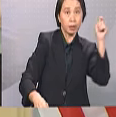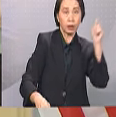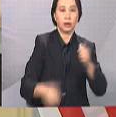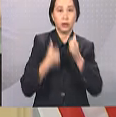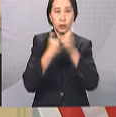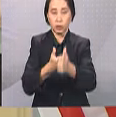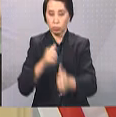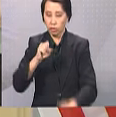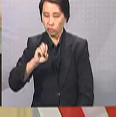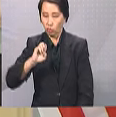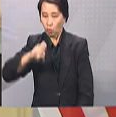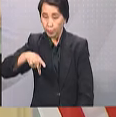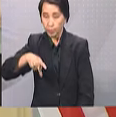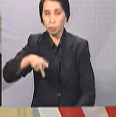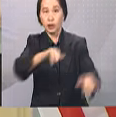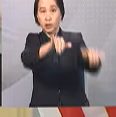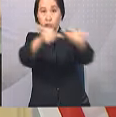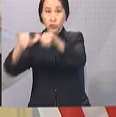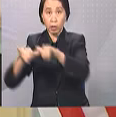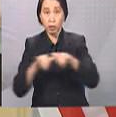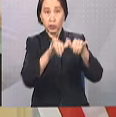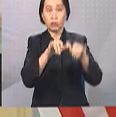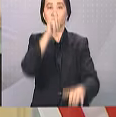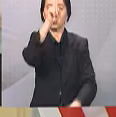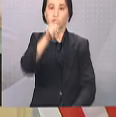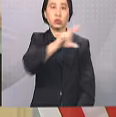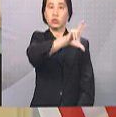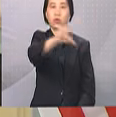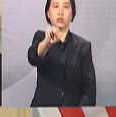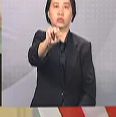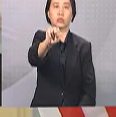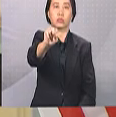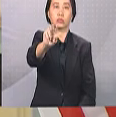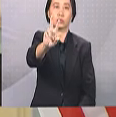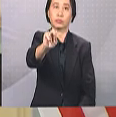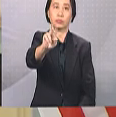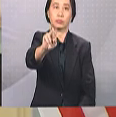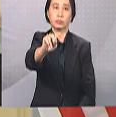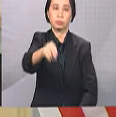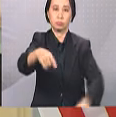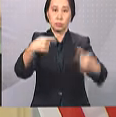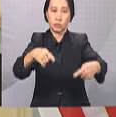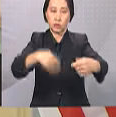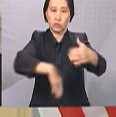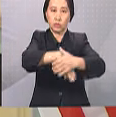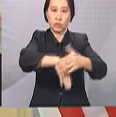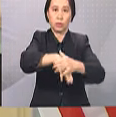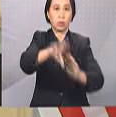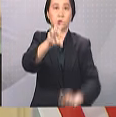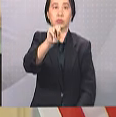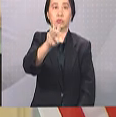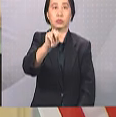SOP standard tentu saja kita tidak boleh membenarkan pertandingan bola diadakan.